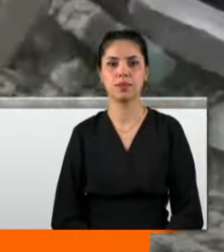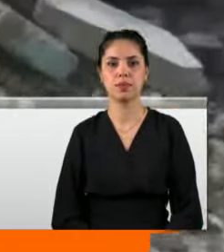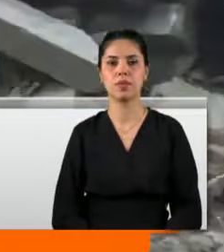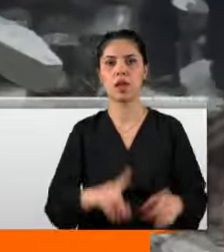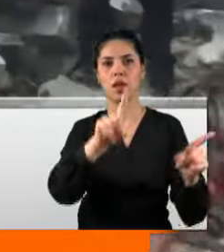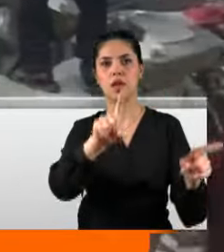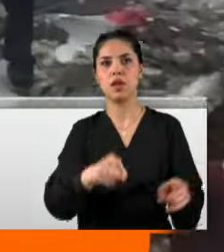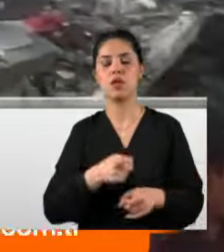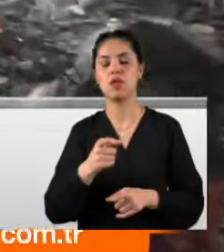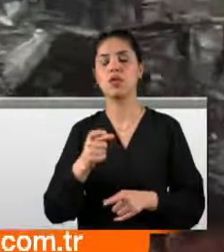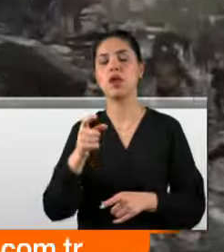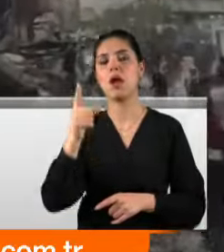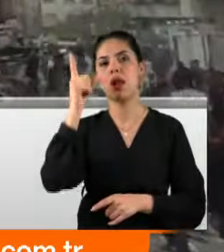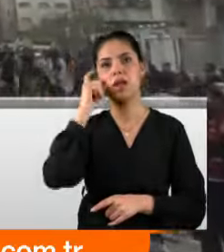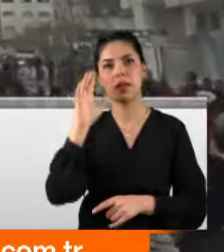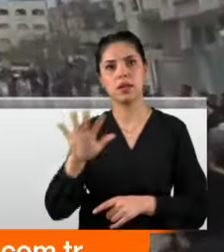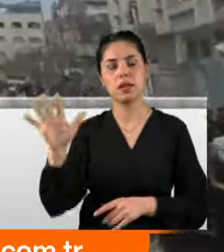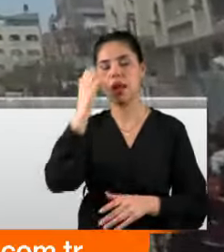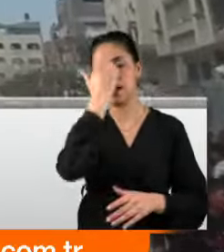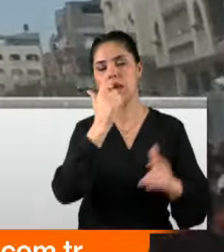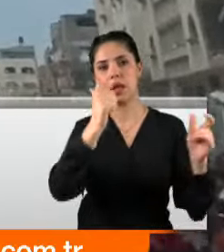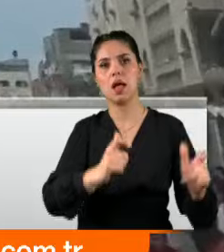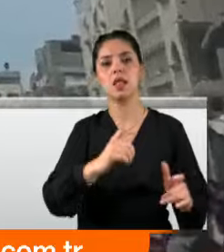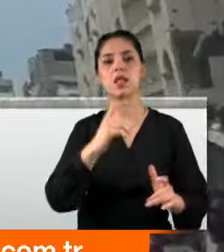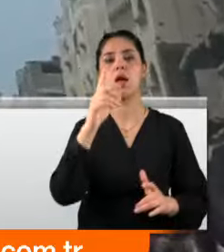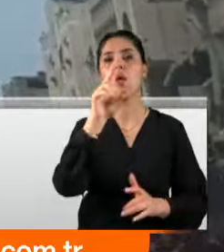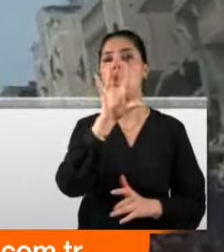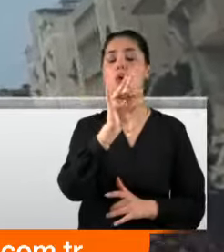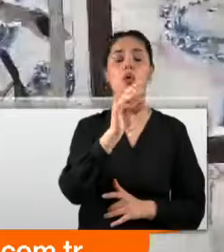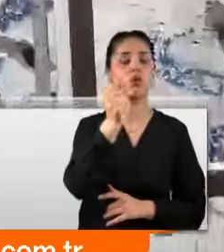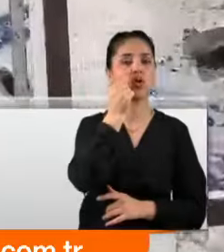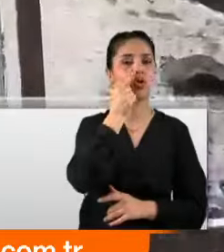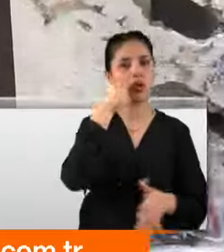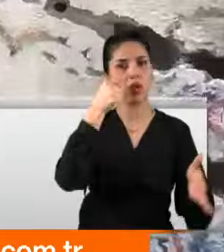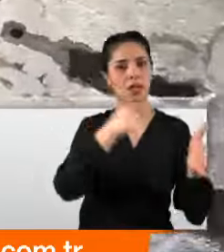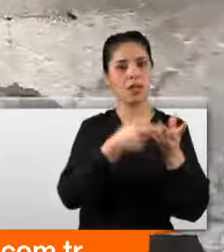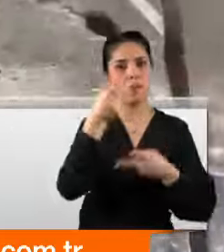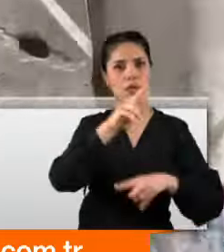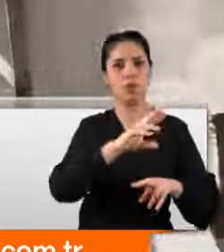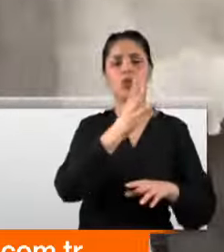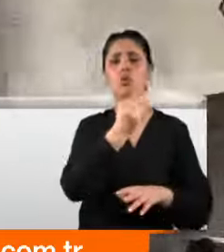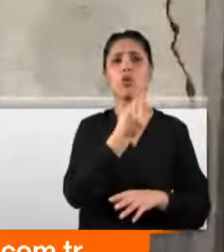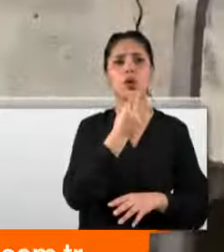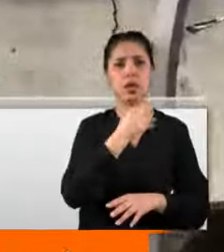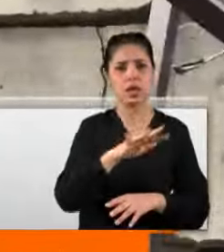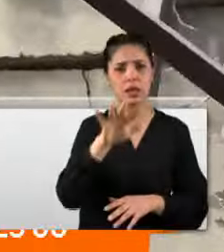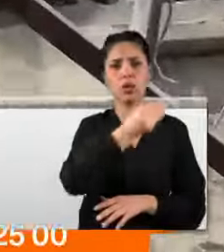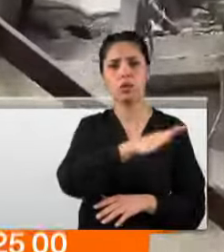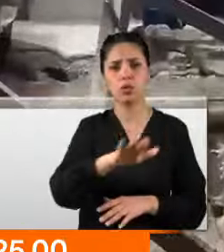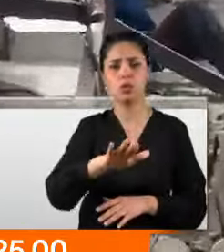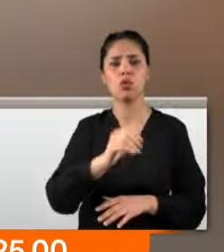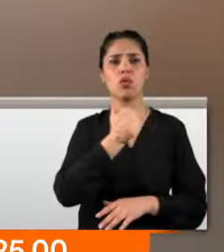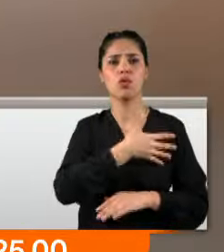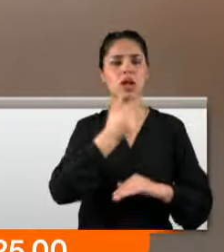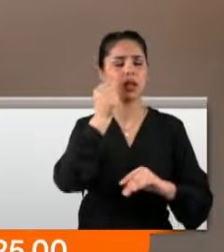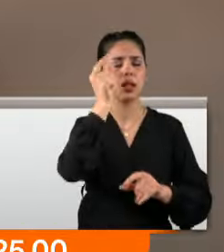İşgal ordusu Gazze'de yine sivilleri hedef aldı. 13 kişi oracıkta can verdi. Çoğu kadın ve çocuk, onlarca Filistinli